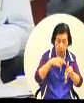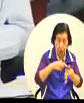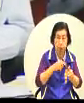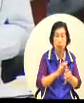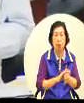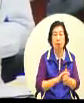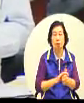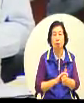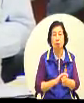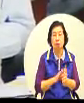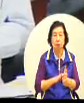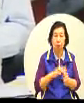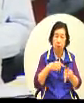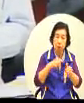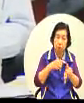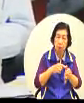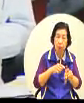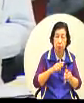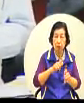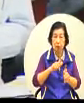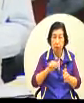教材的选择，